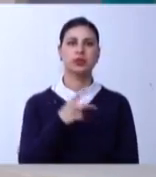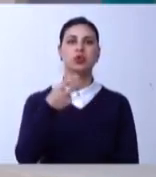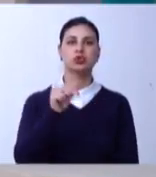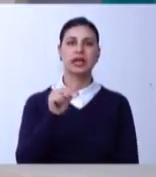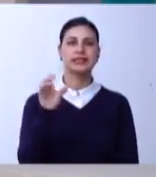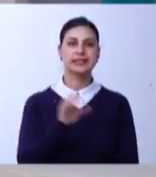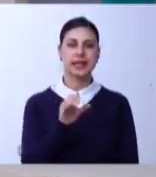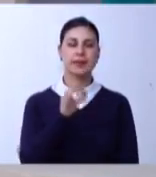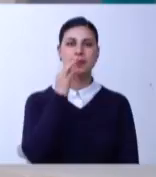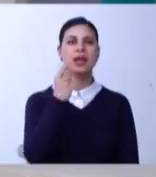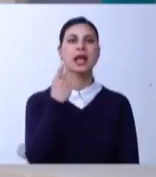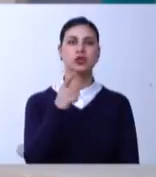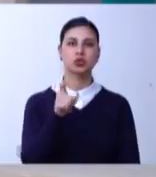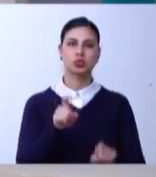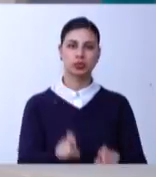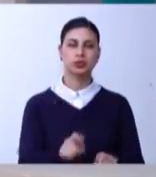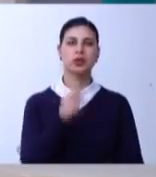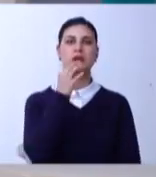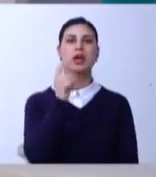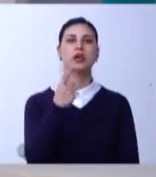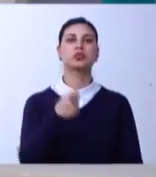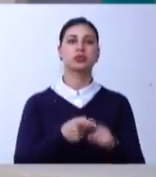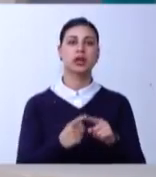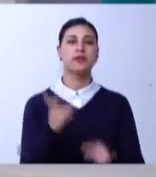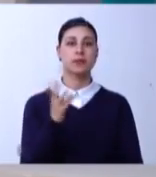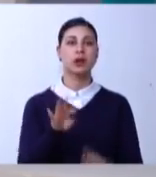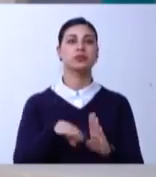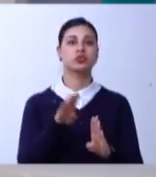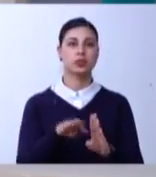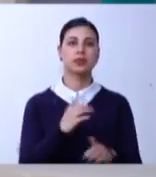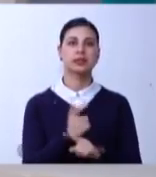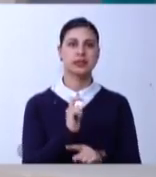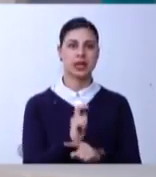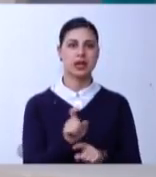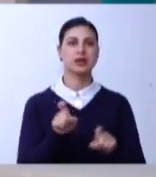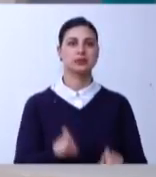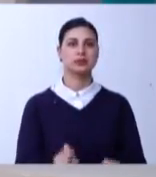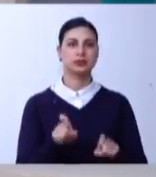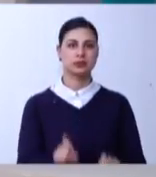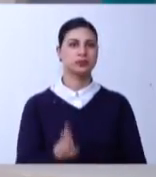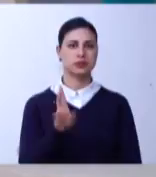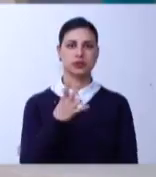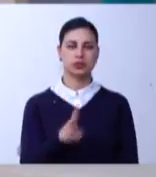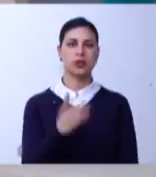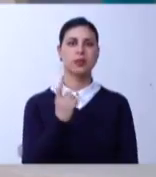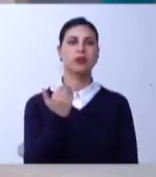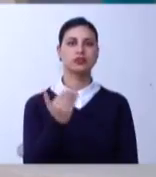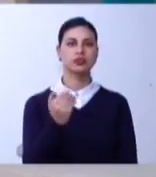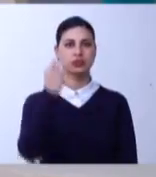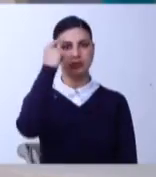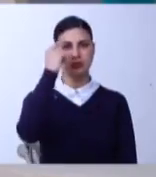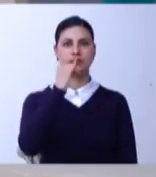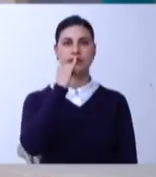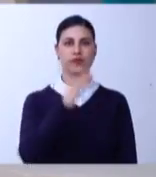9 წუთით, შემდეგ გავიდეთ 1 წუთზე, წუთ 9, მაგრამ სასურველია, რომ ძალიან დიდი ხანი ქოთანზე არ დავსვათ ბავშვი, რომ ეს არ